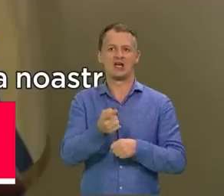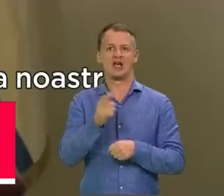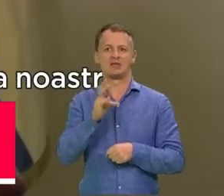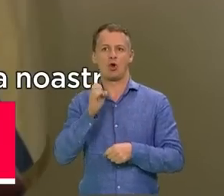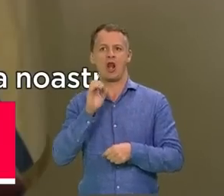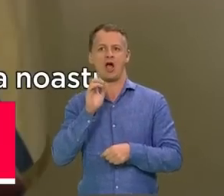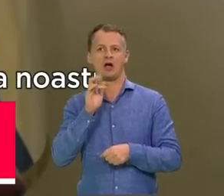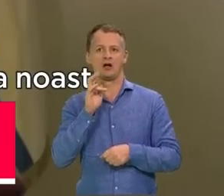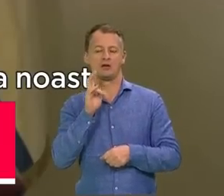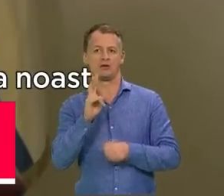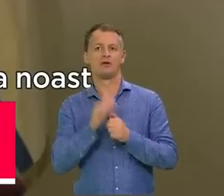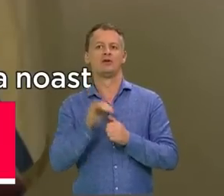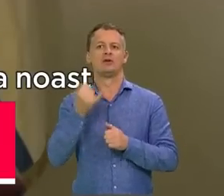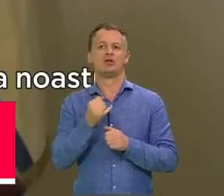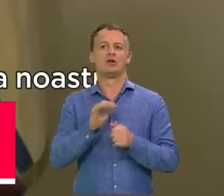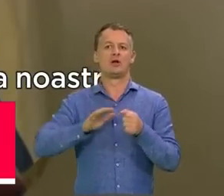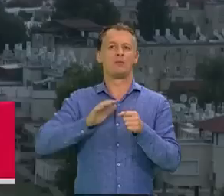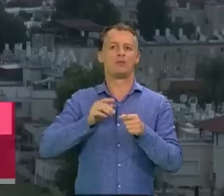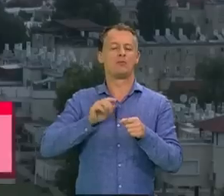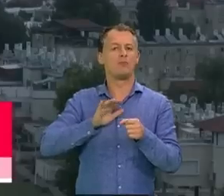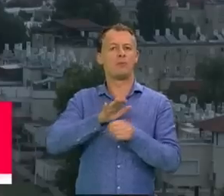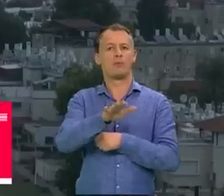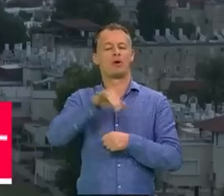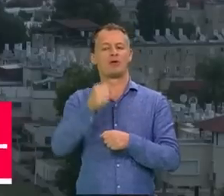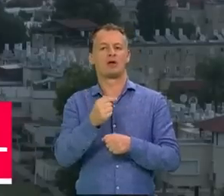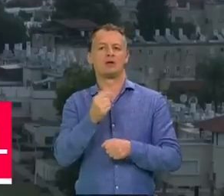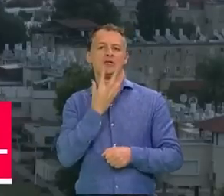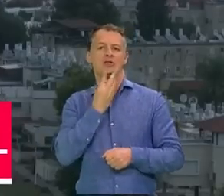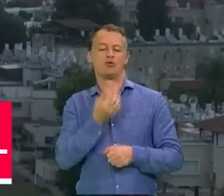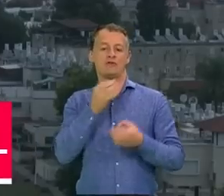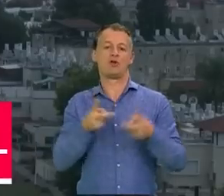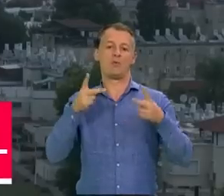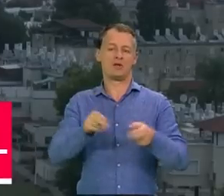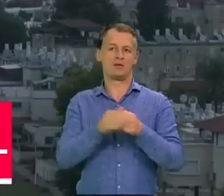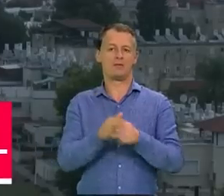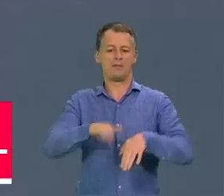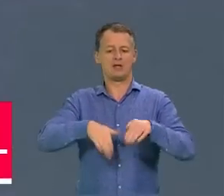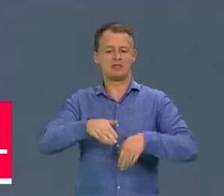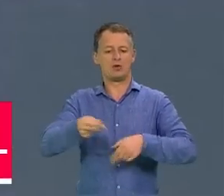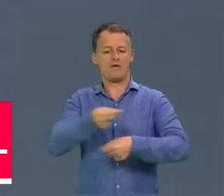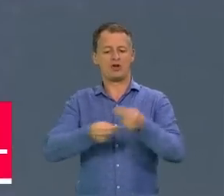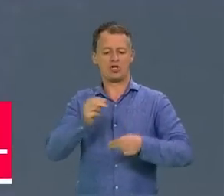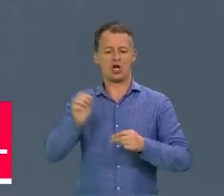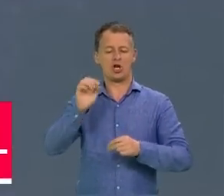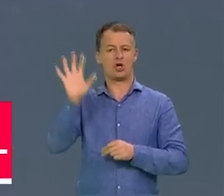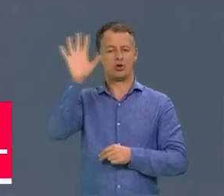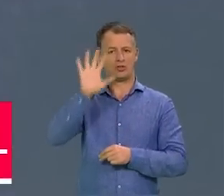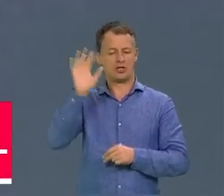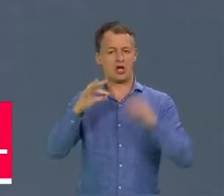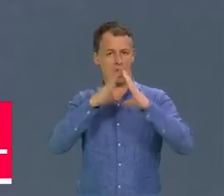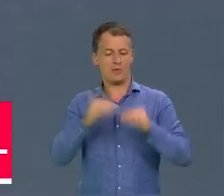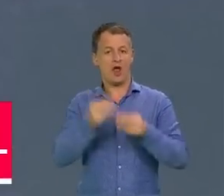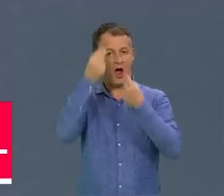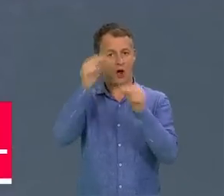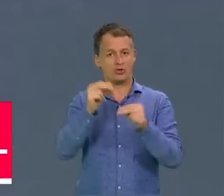ישראל תיתקל בתגובה משמעותית מצידנו. În România, Ministerul de Externe anunță un al doilea român cu dublă cetățenie care este